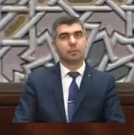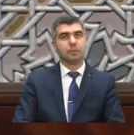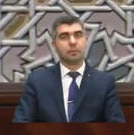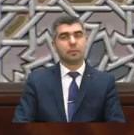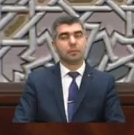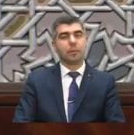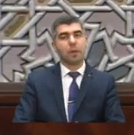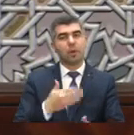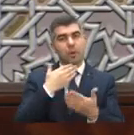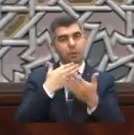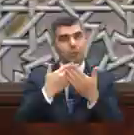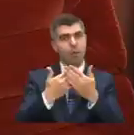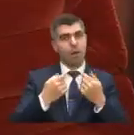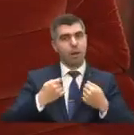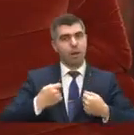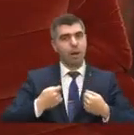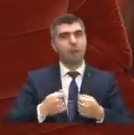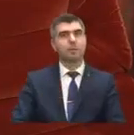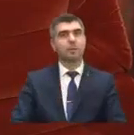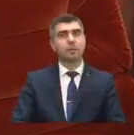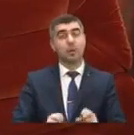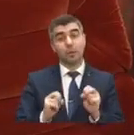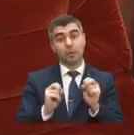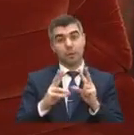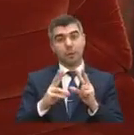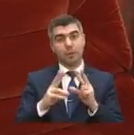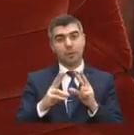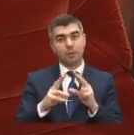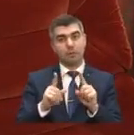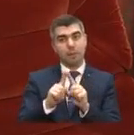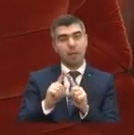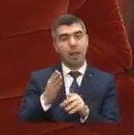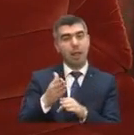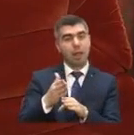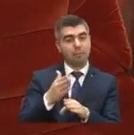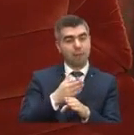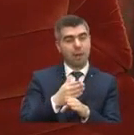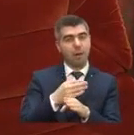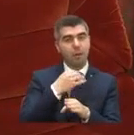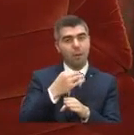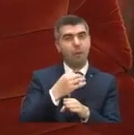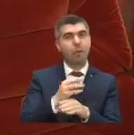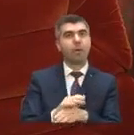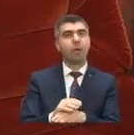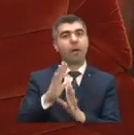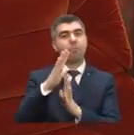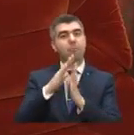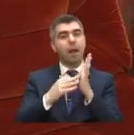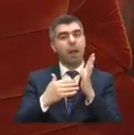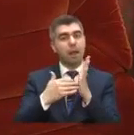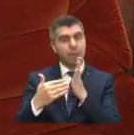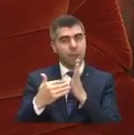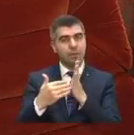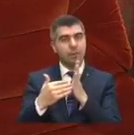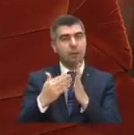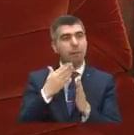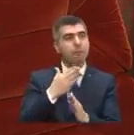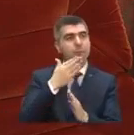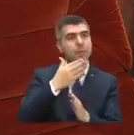نعم، شكرا سيد الرئيس. هو بالفعل سيد النائب المحترم كما تفضلت، اليوم في إطار البرنامج المقبل